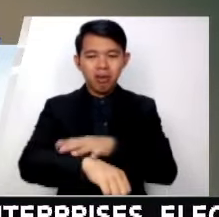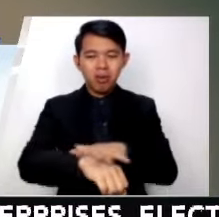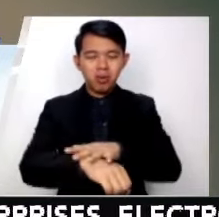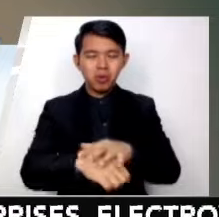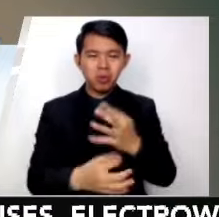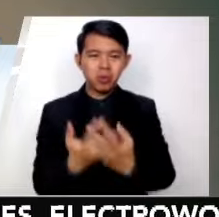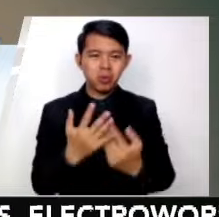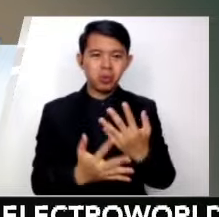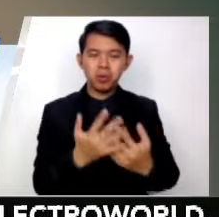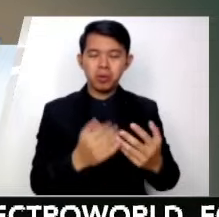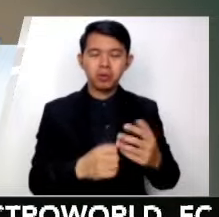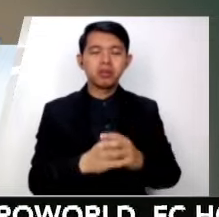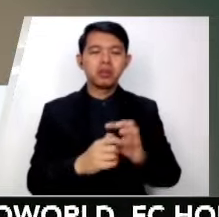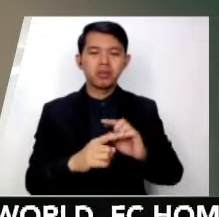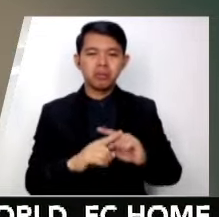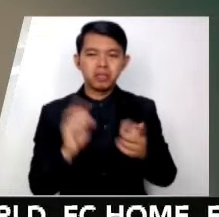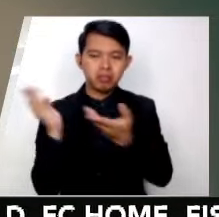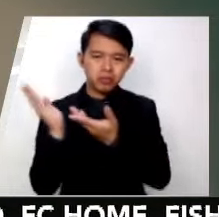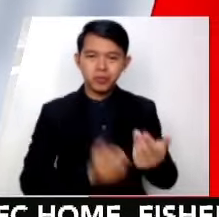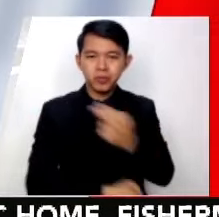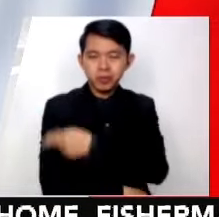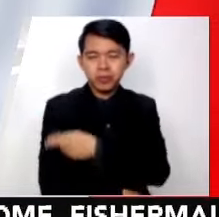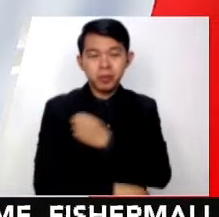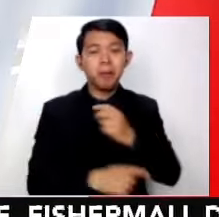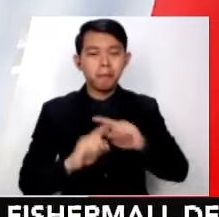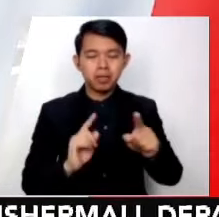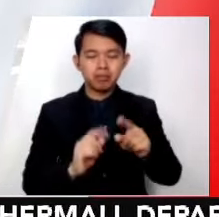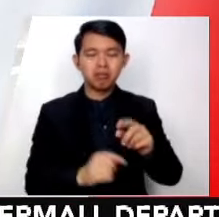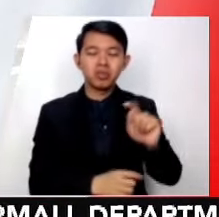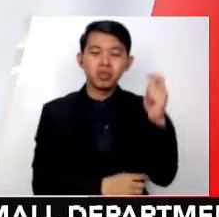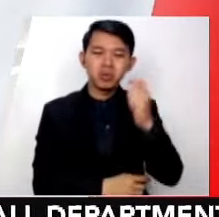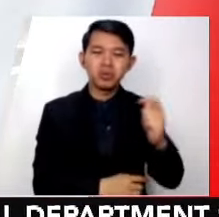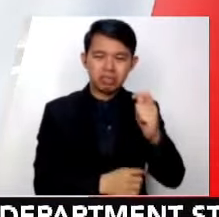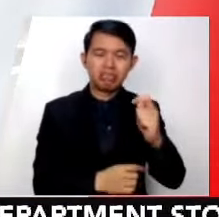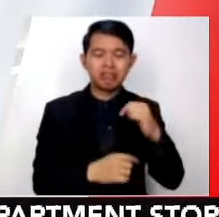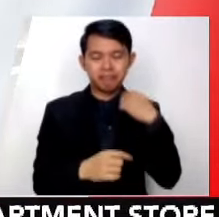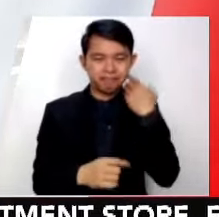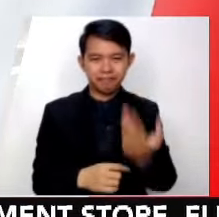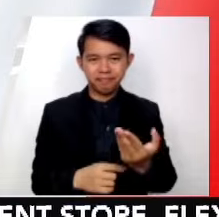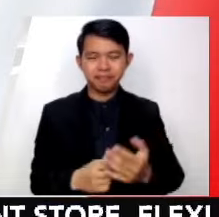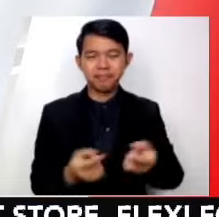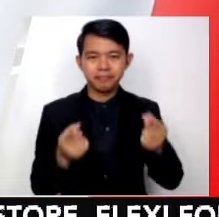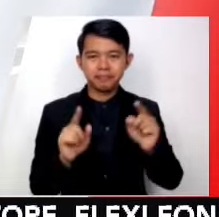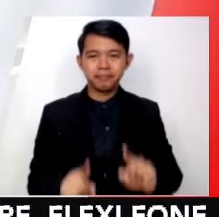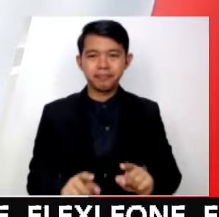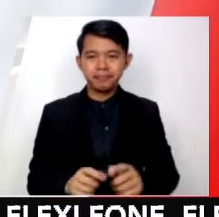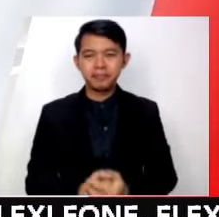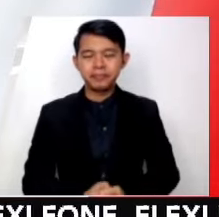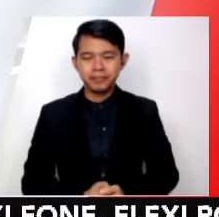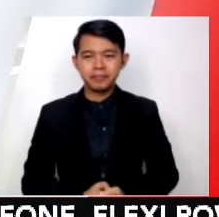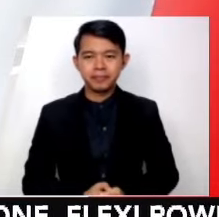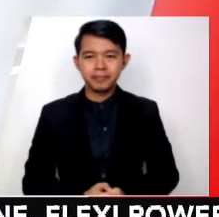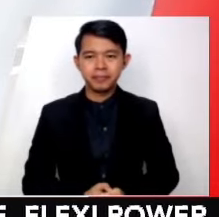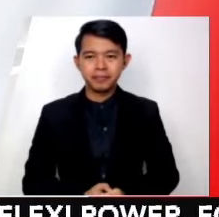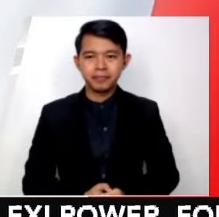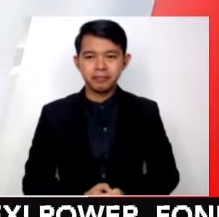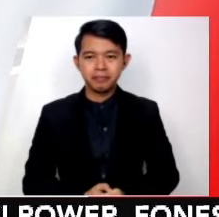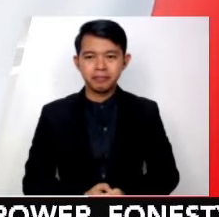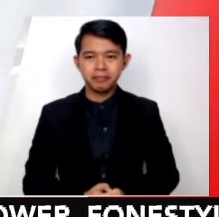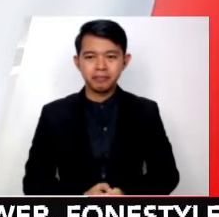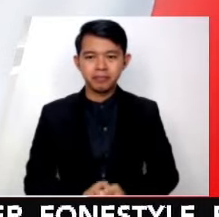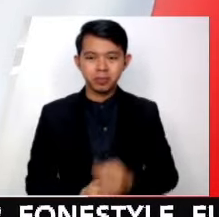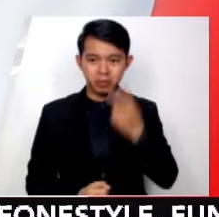pero binawian ang buhay nitong Martes. Na-comment nga muna ako nung ginabayan ko ng bata ko, gamit sulod-sulod ko nung sa kaldero. Aba, Diyos ko, gatulog ko lang luwa